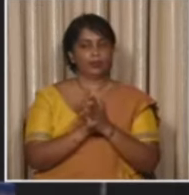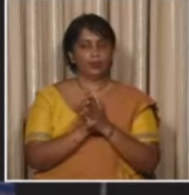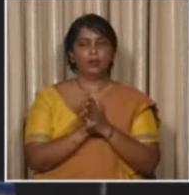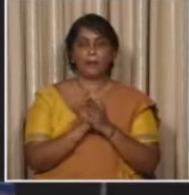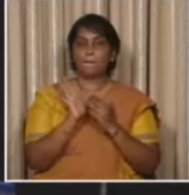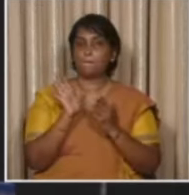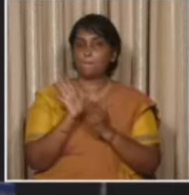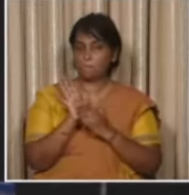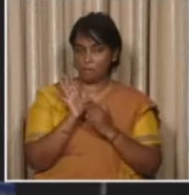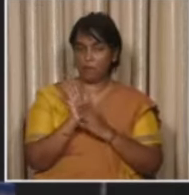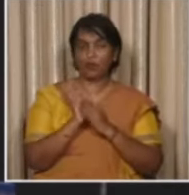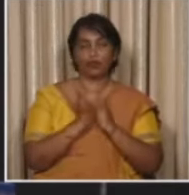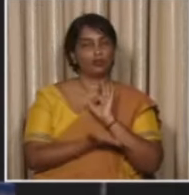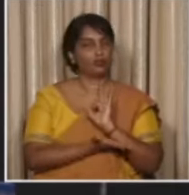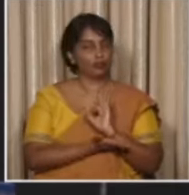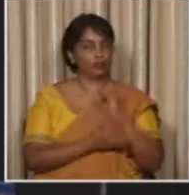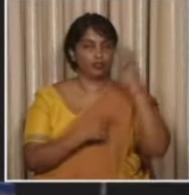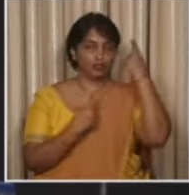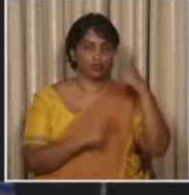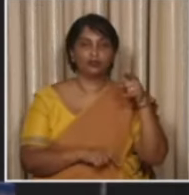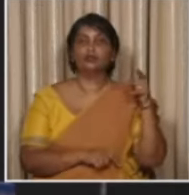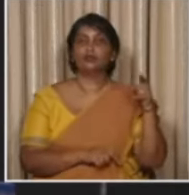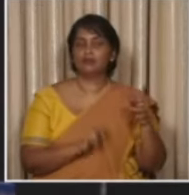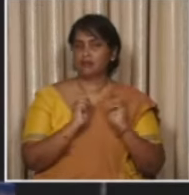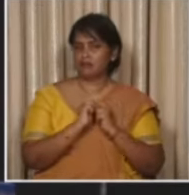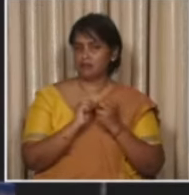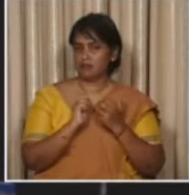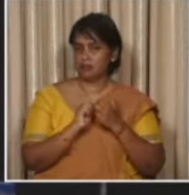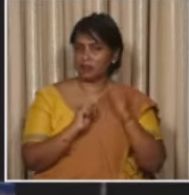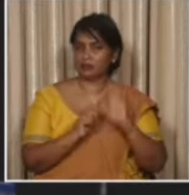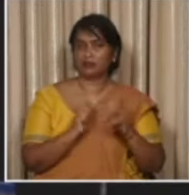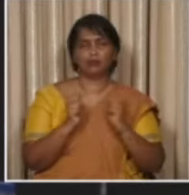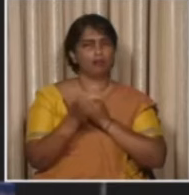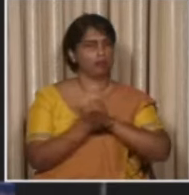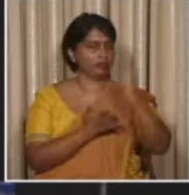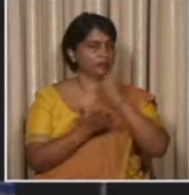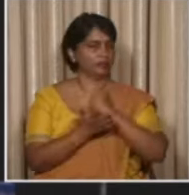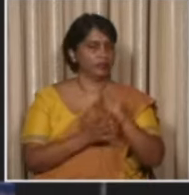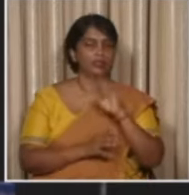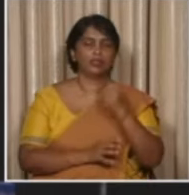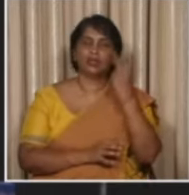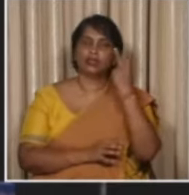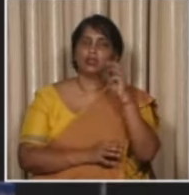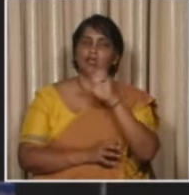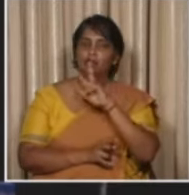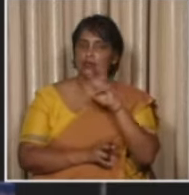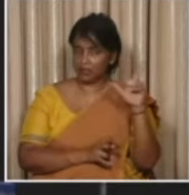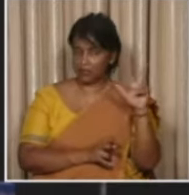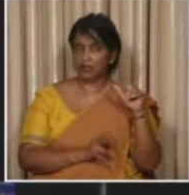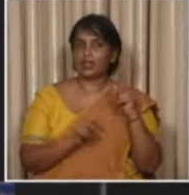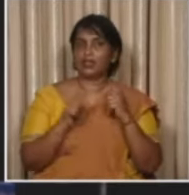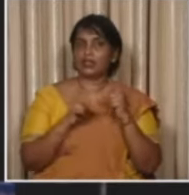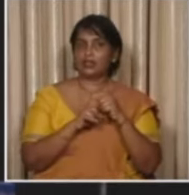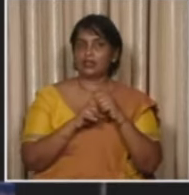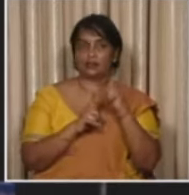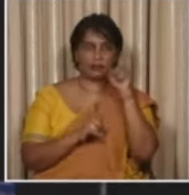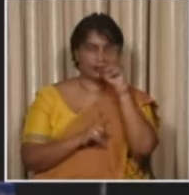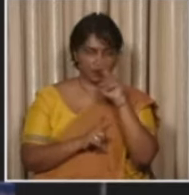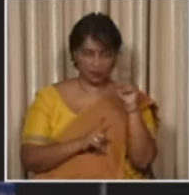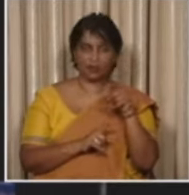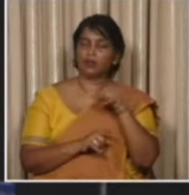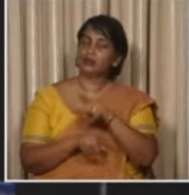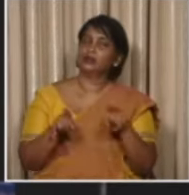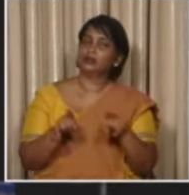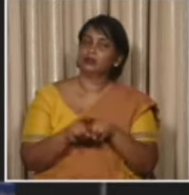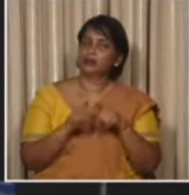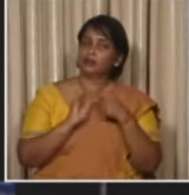മാവനെല്ല ബുദുപിലിമ വലട്ട ഹാനി കരള ഇവ വിനാശ കരണോ 2018 ഡിസംബർ മാസേ ഇവകേമ